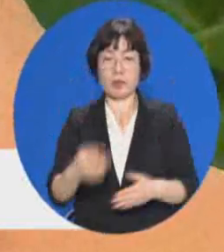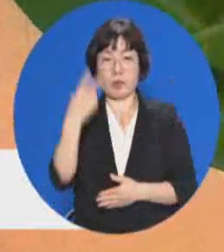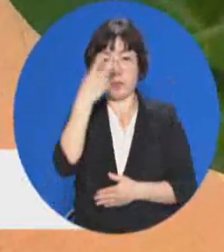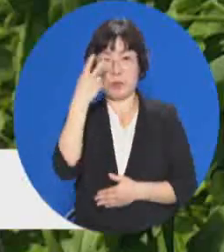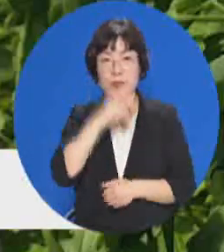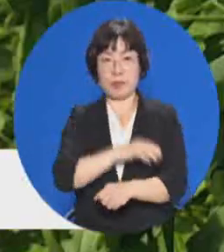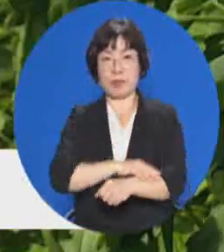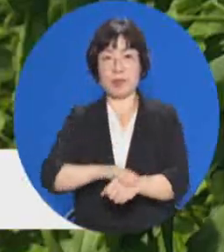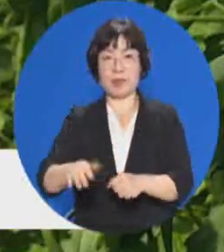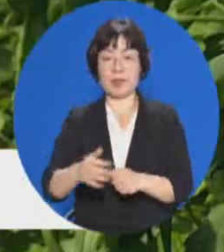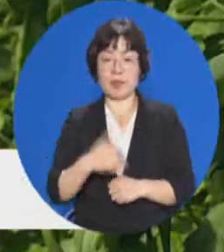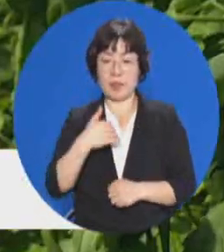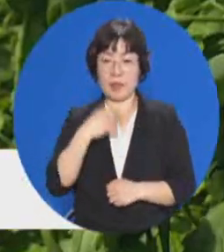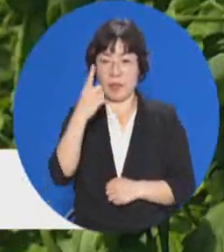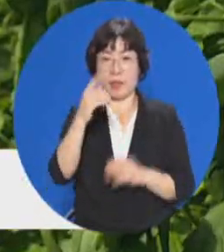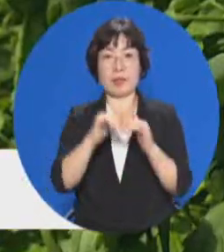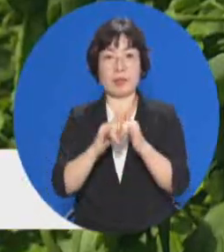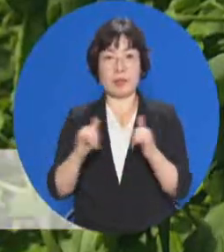있습니다.